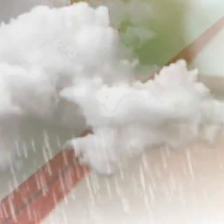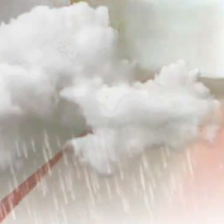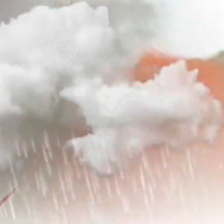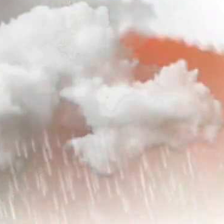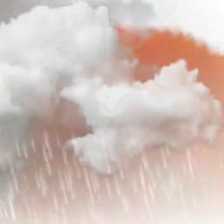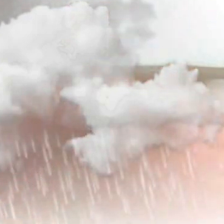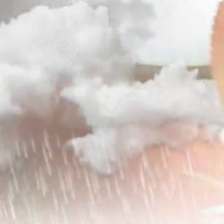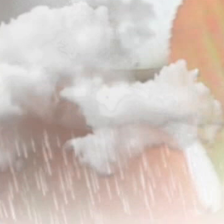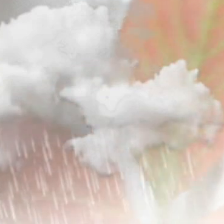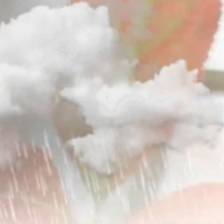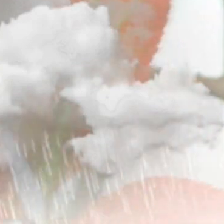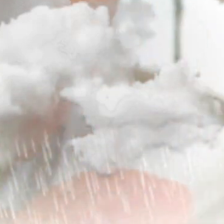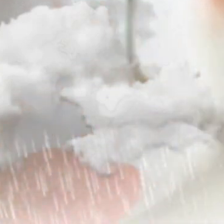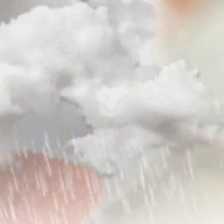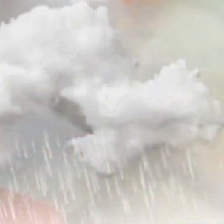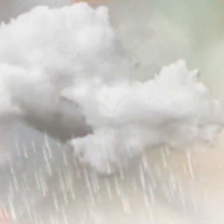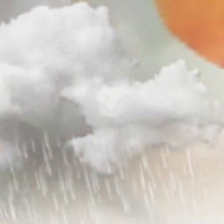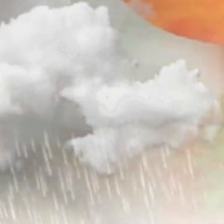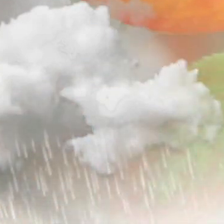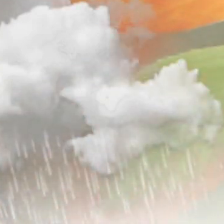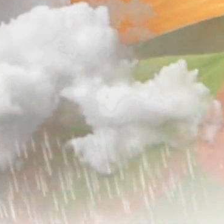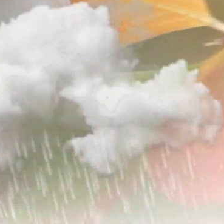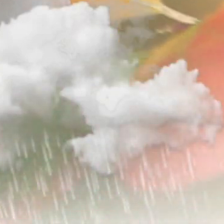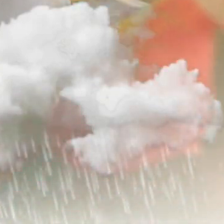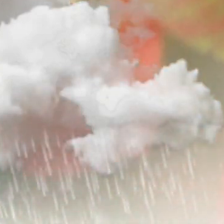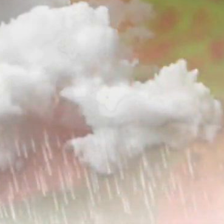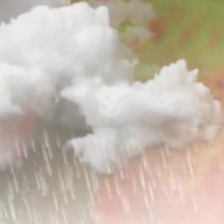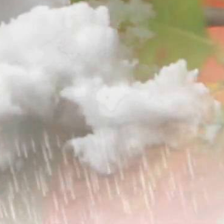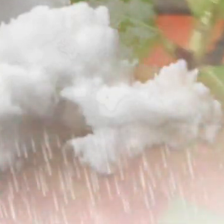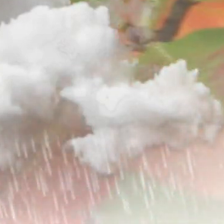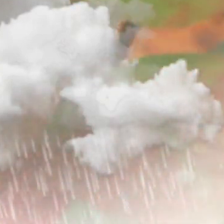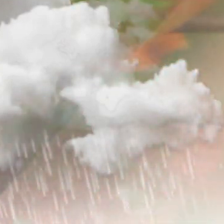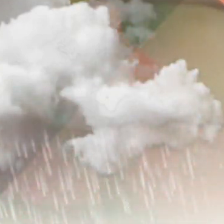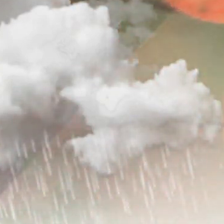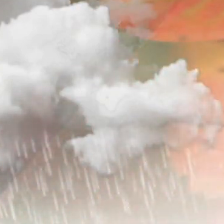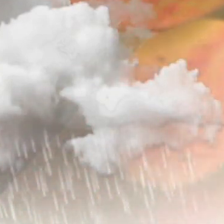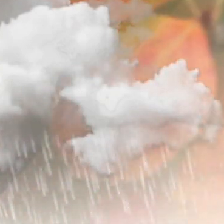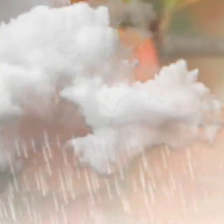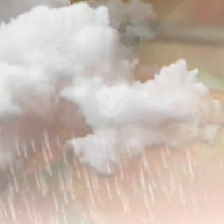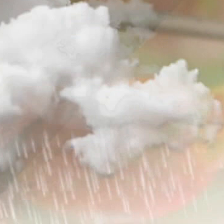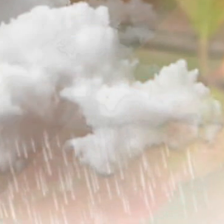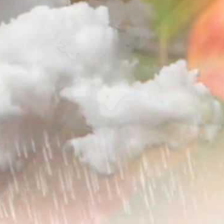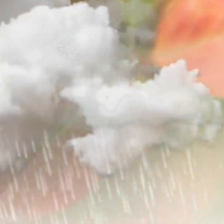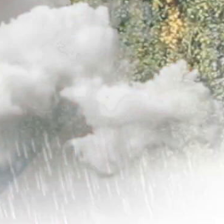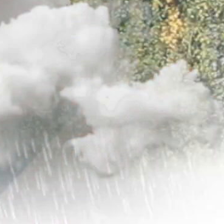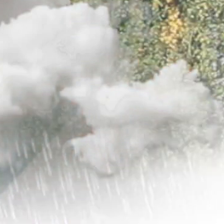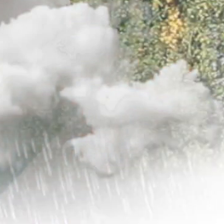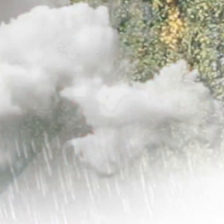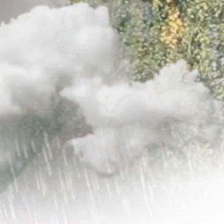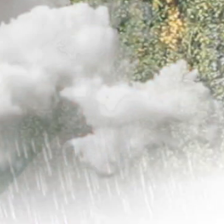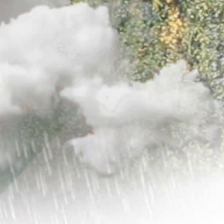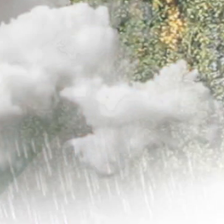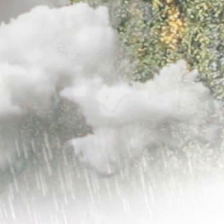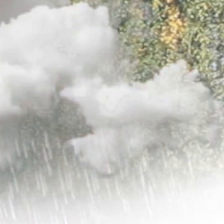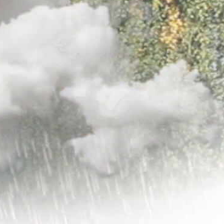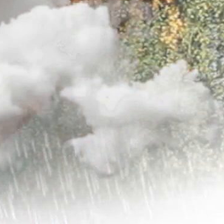Пераменная воблачнасць, невялікі дождж, вецер заходні 3-5 метраў за секунду. У Воранаве,